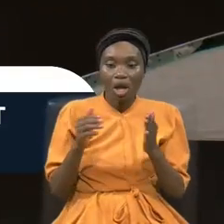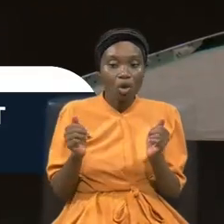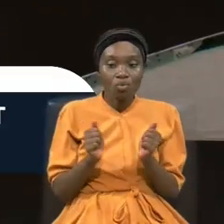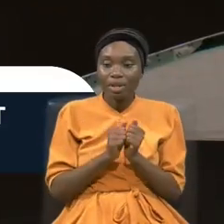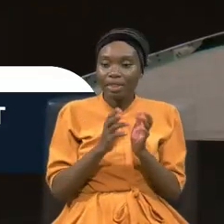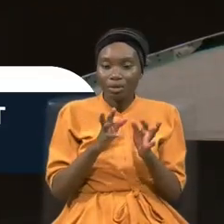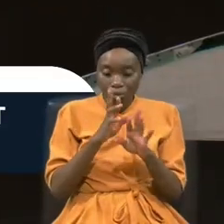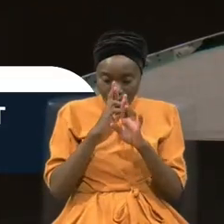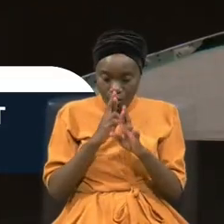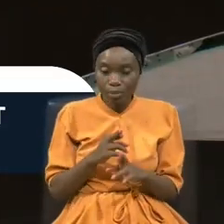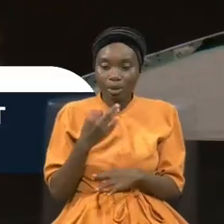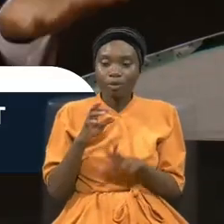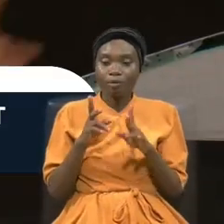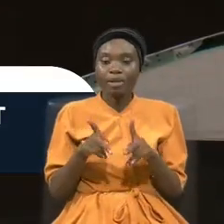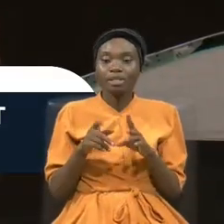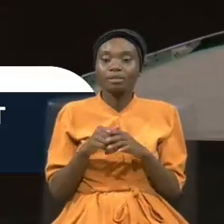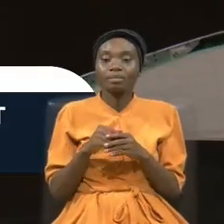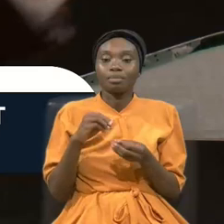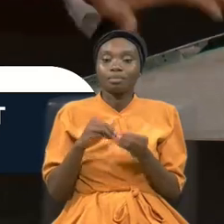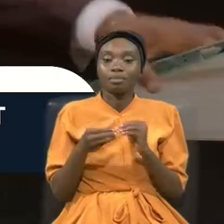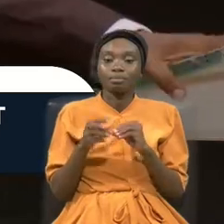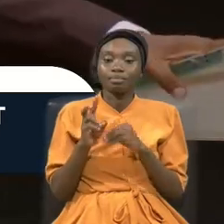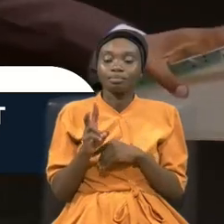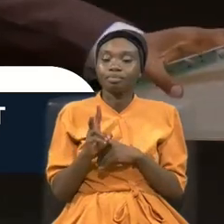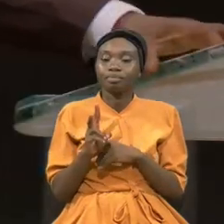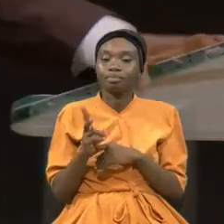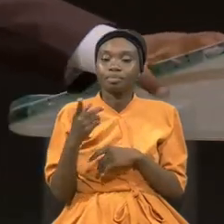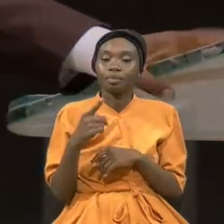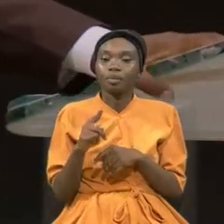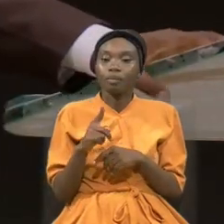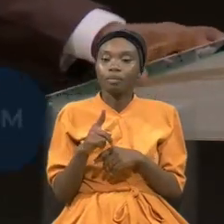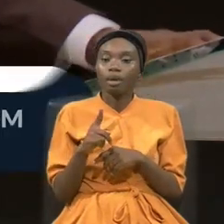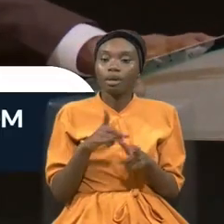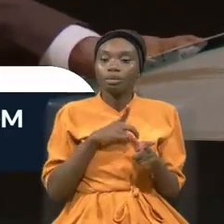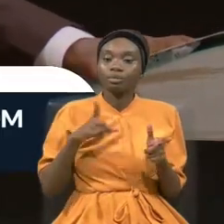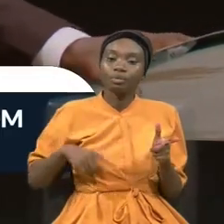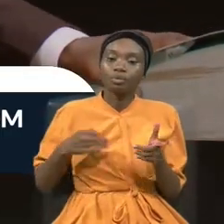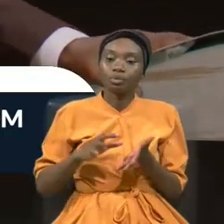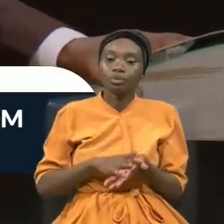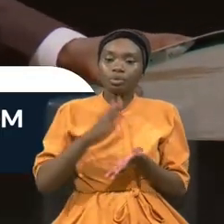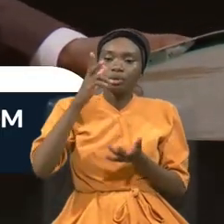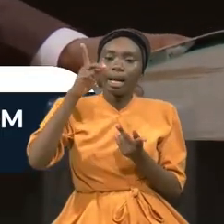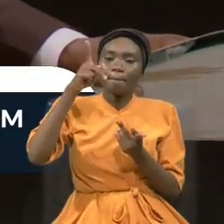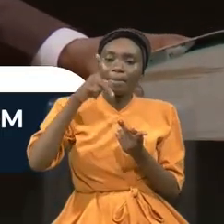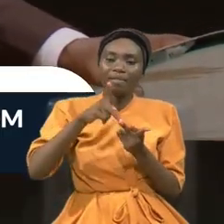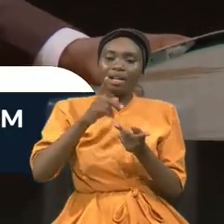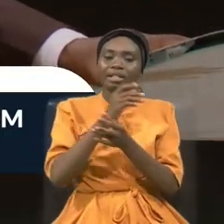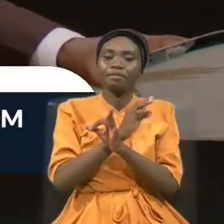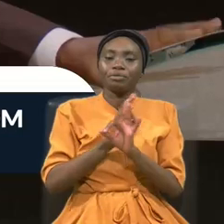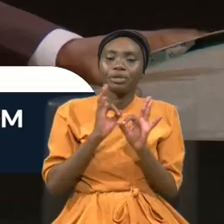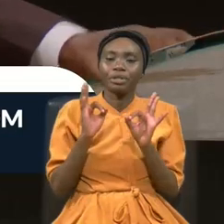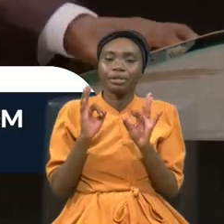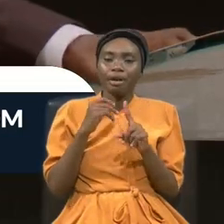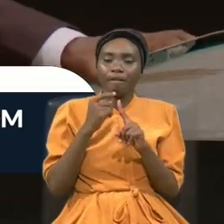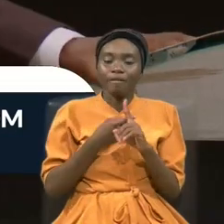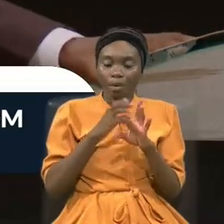sans acception de personne. 2, le Seigneur de gloire, parfaitement